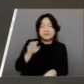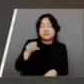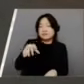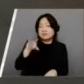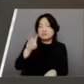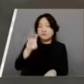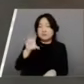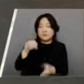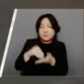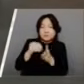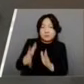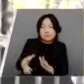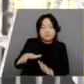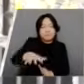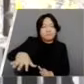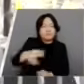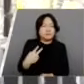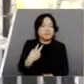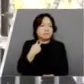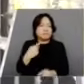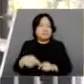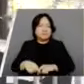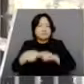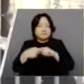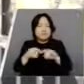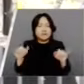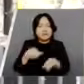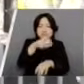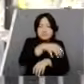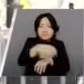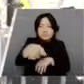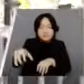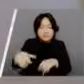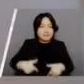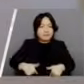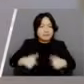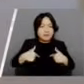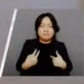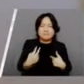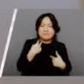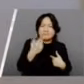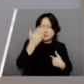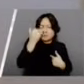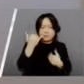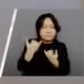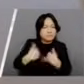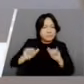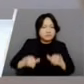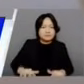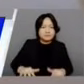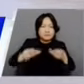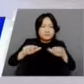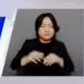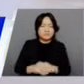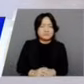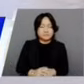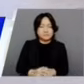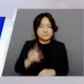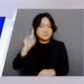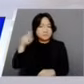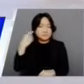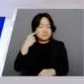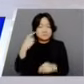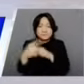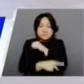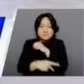kabuhayan at tirahan ng mga residente sa 13 barangay na may baha pa rin. Nakabantay ang mga otoridad sa probinsya lalo't umabot na sa